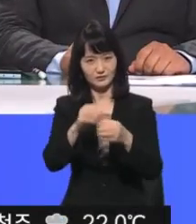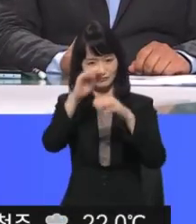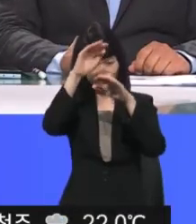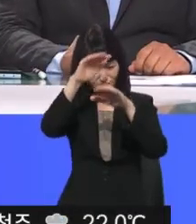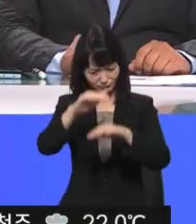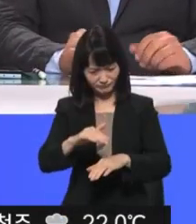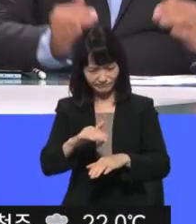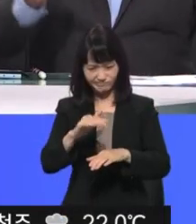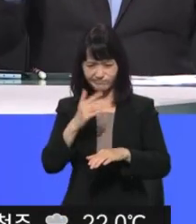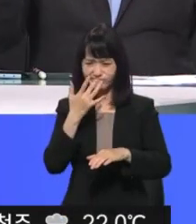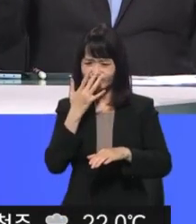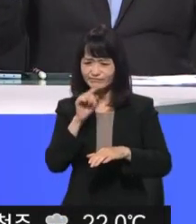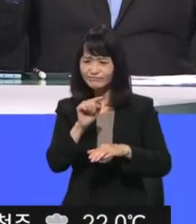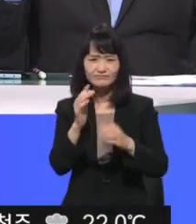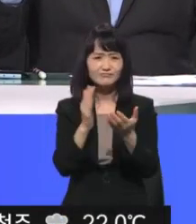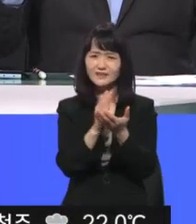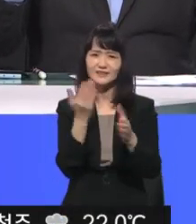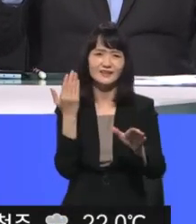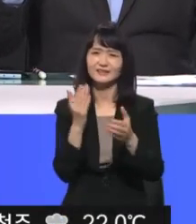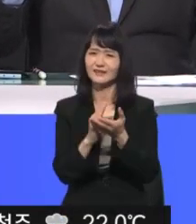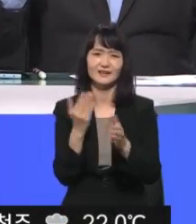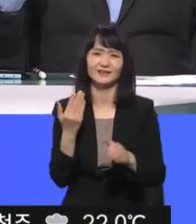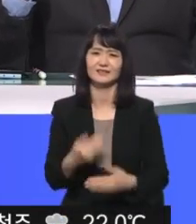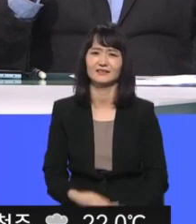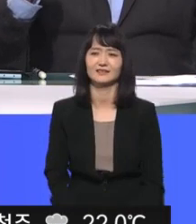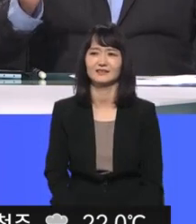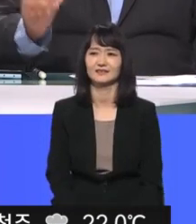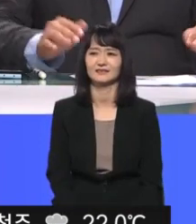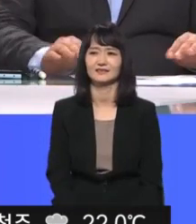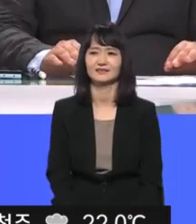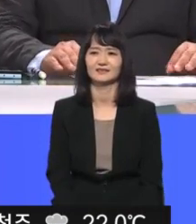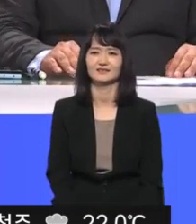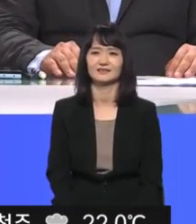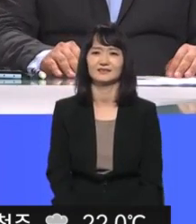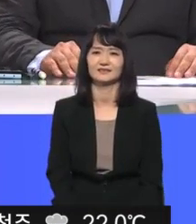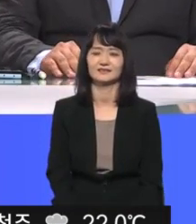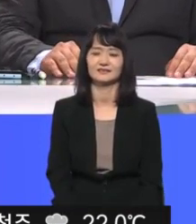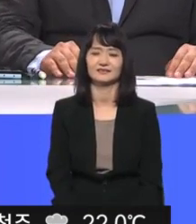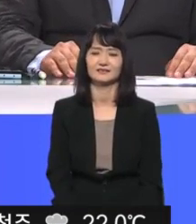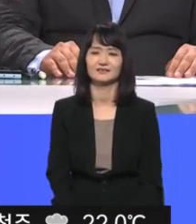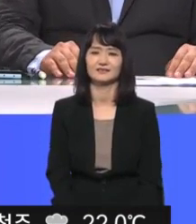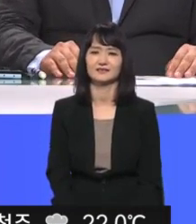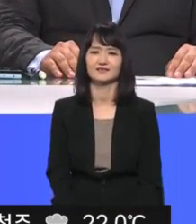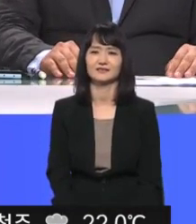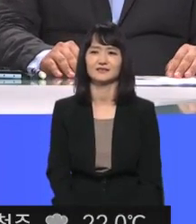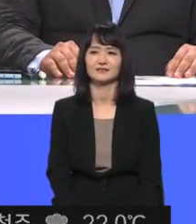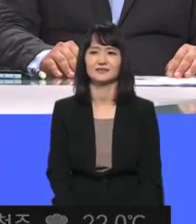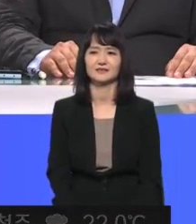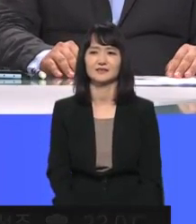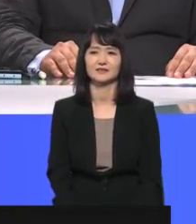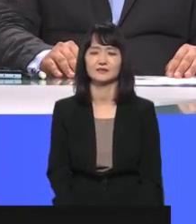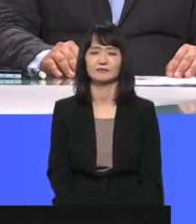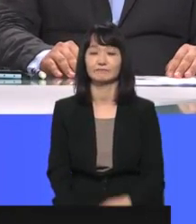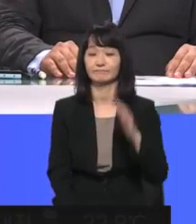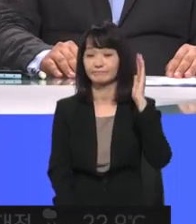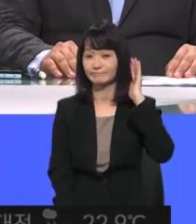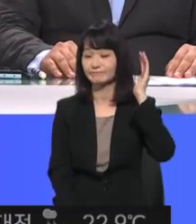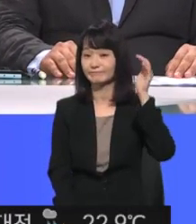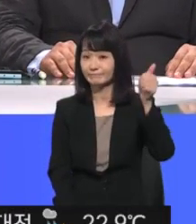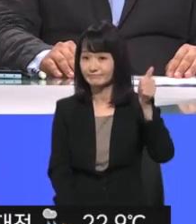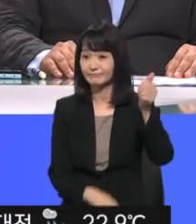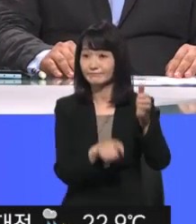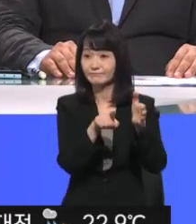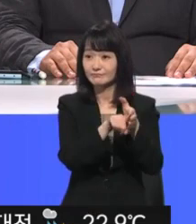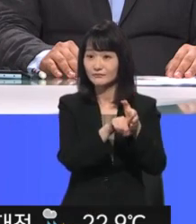말하는데 보다 거야 만큼 이 너무 많이 들어가나요 상이라 라니까 생각을 생략이 왜 자국에는 제가 이제 대통령이 믿고